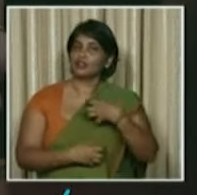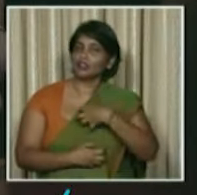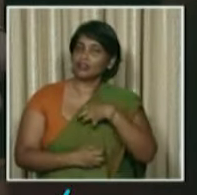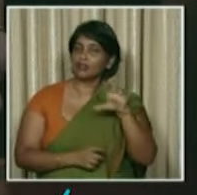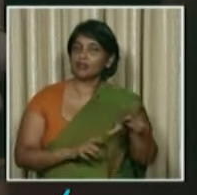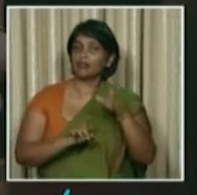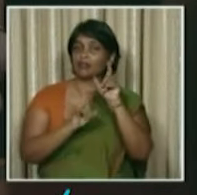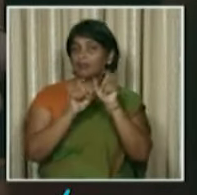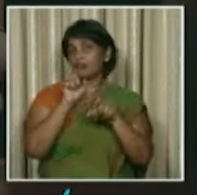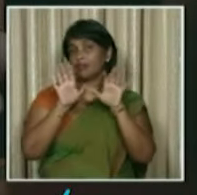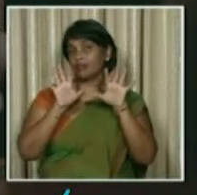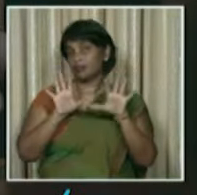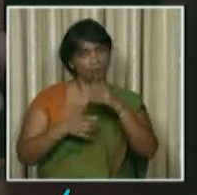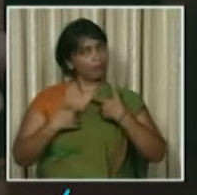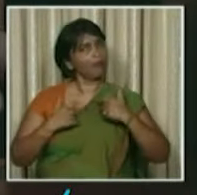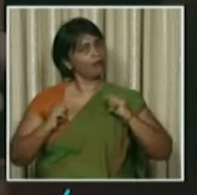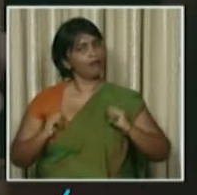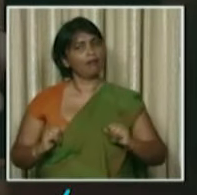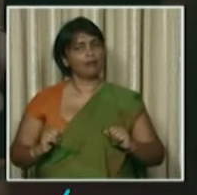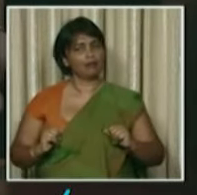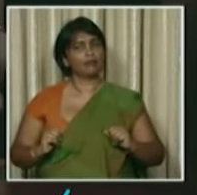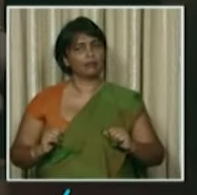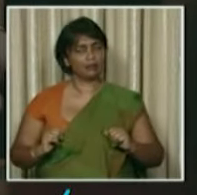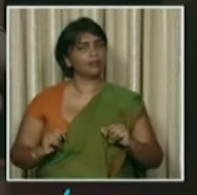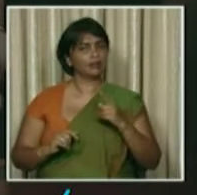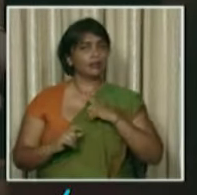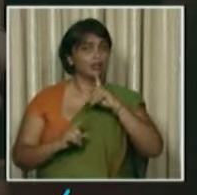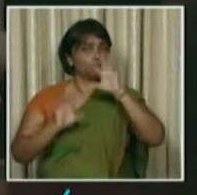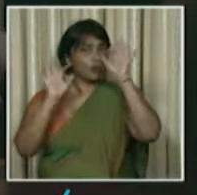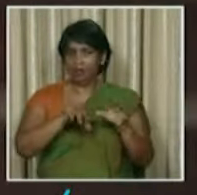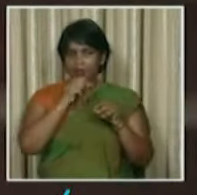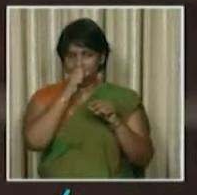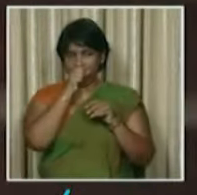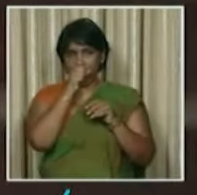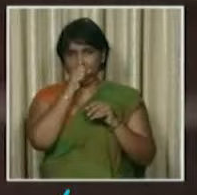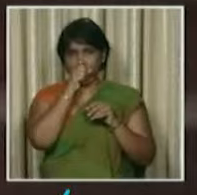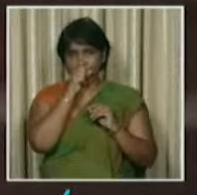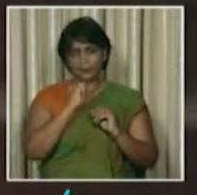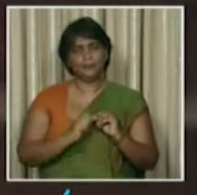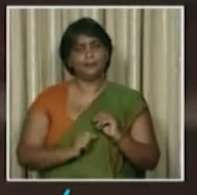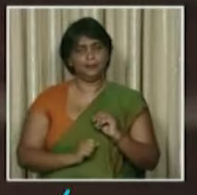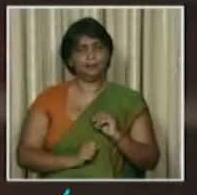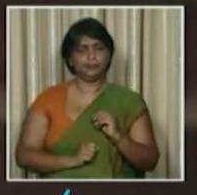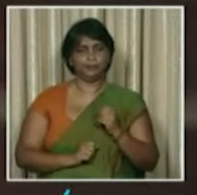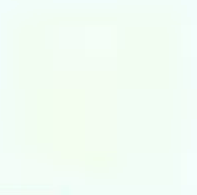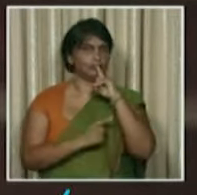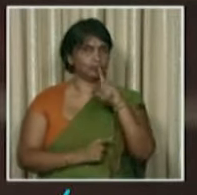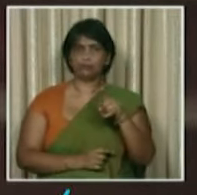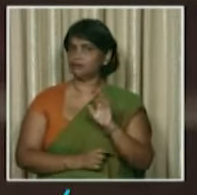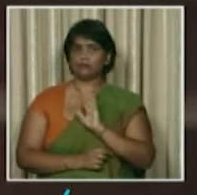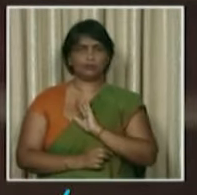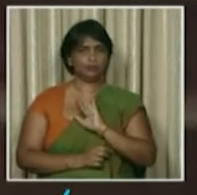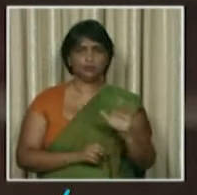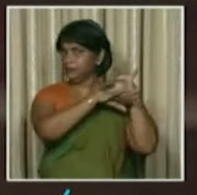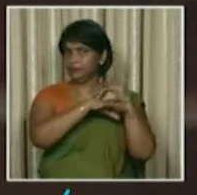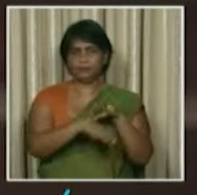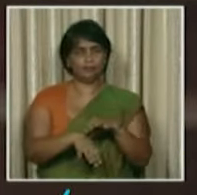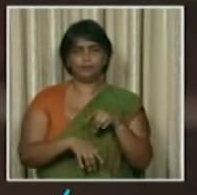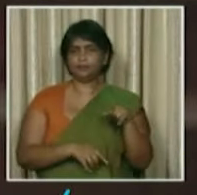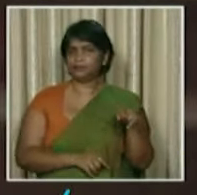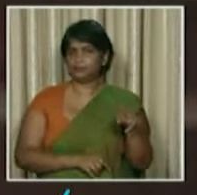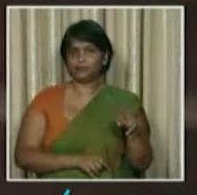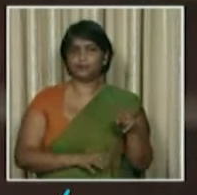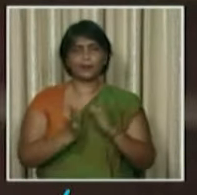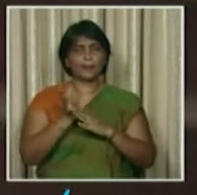10ක් ඉදිරිපත් කරන එක ගැන මම ආඩම්බර වෙනවා. එකක්වත් ඉදිරිපත් නොකරන පුස්සන්ට වඩා. සභාපතිතුමාට කතාර වක්කීමෙන් කියනවා කිසිම දරුවෙක්ව ගේන්න කිසිම